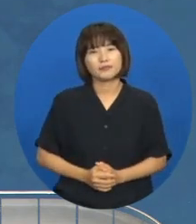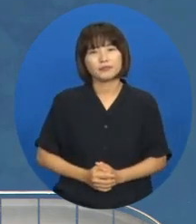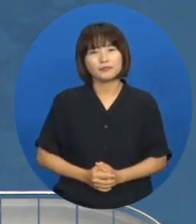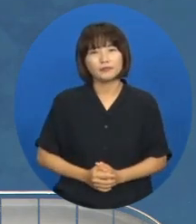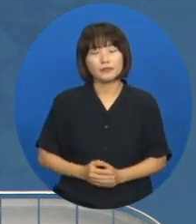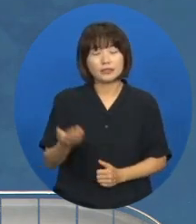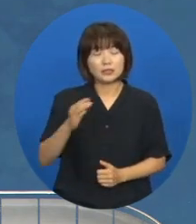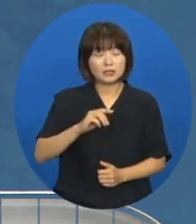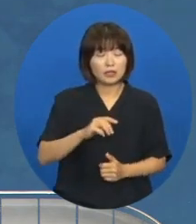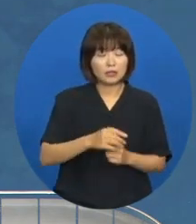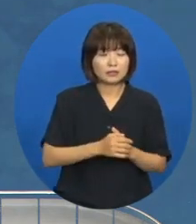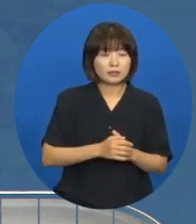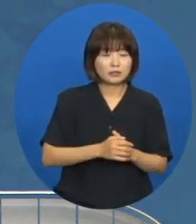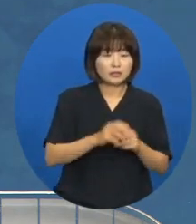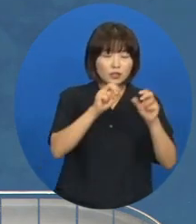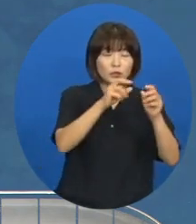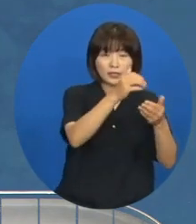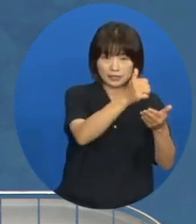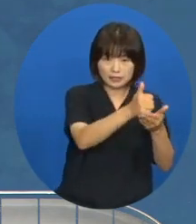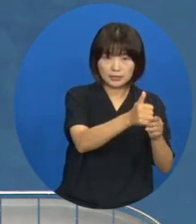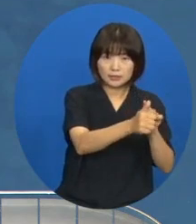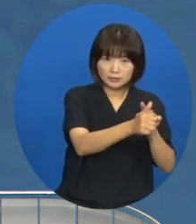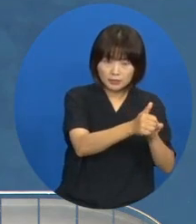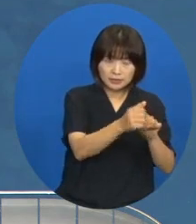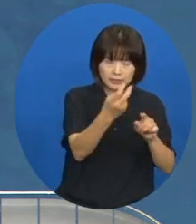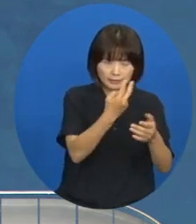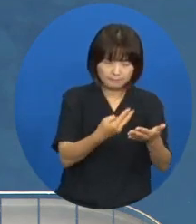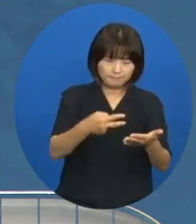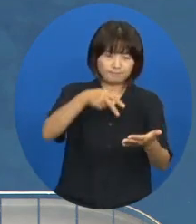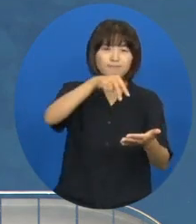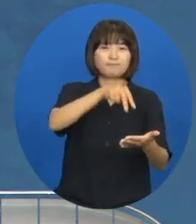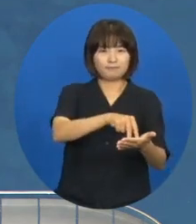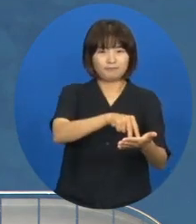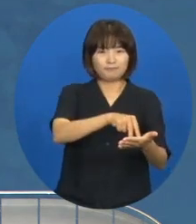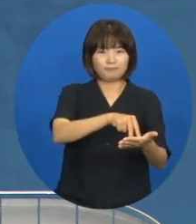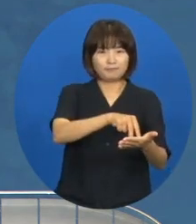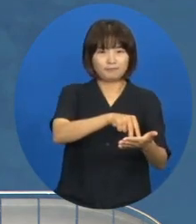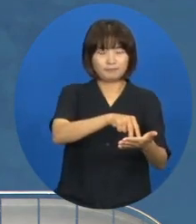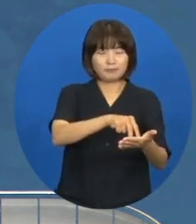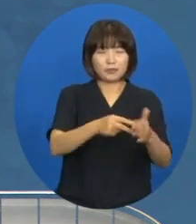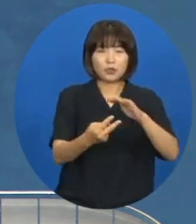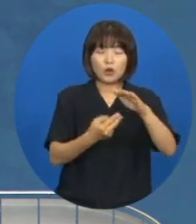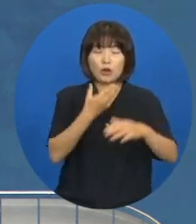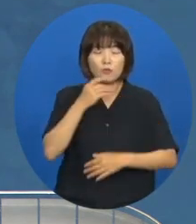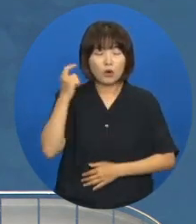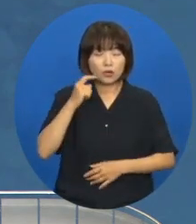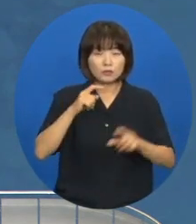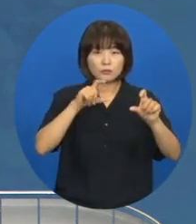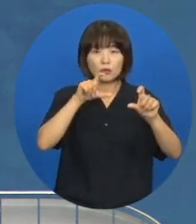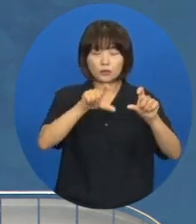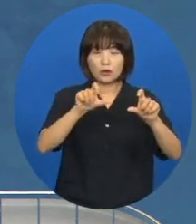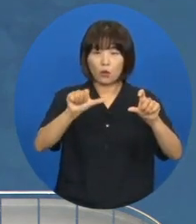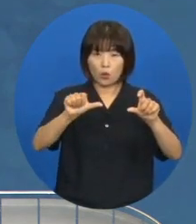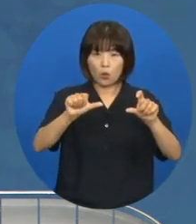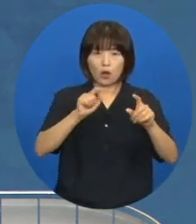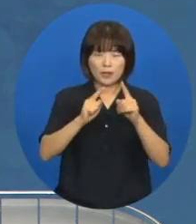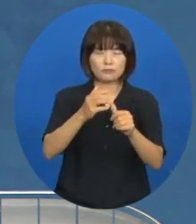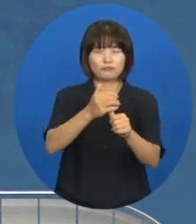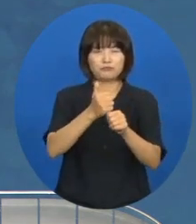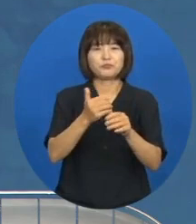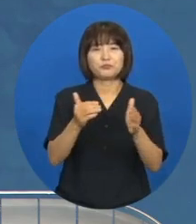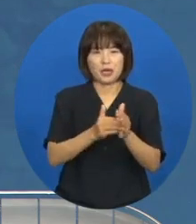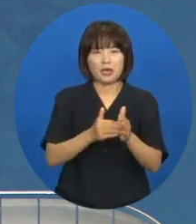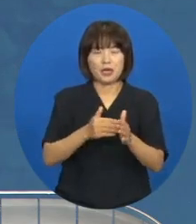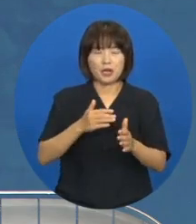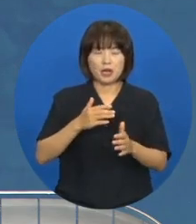근데 그 허드슨 테일러 선교사님이 다시 일어났어요. 요한복음 15장 5절 말씀을 붙잡고